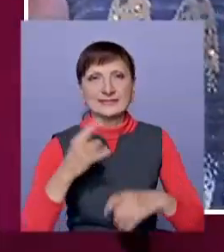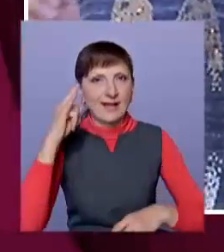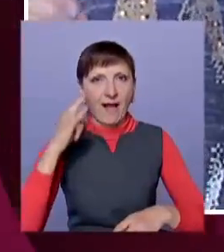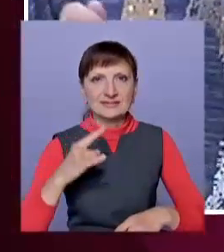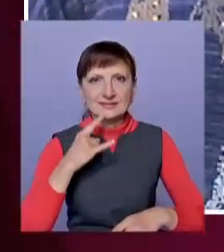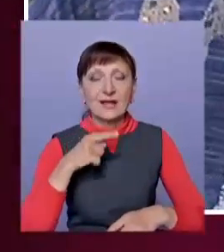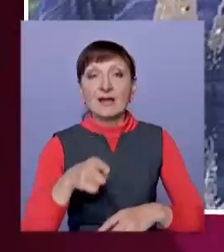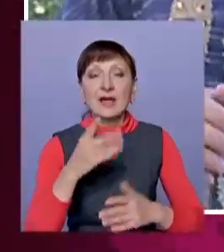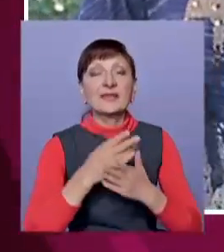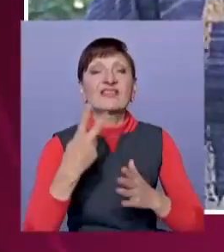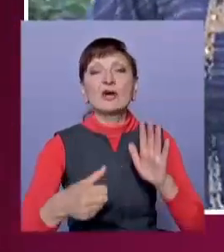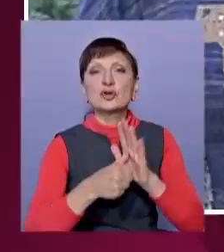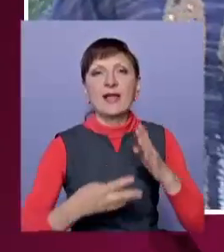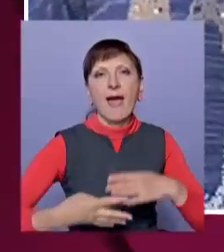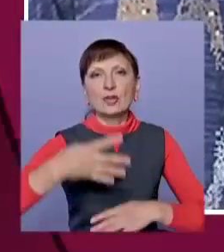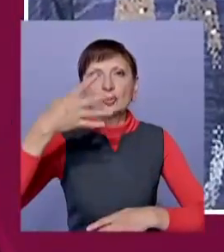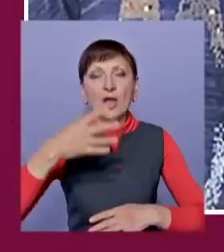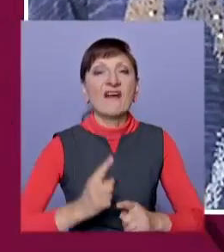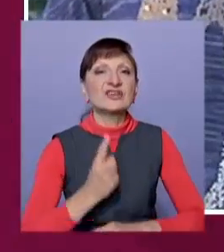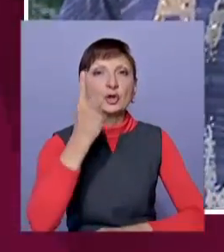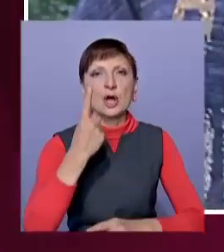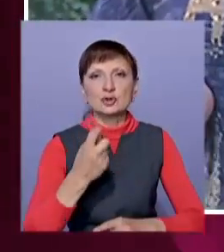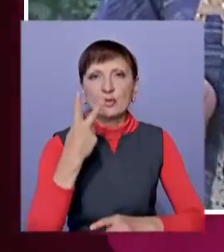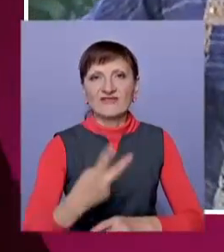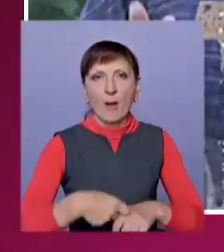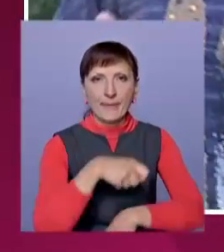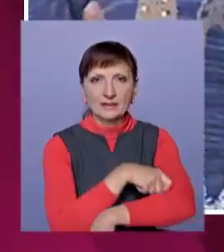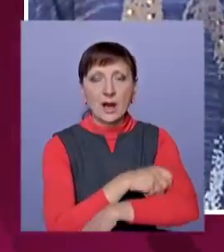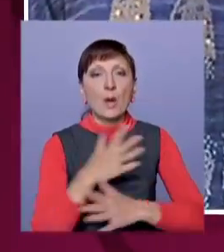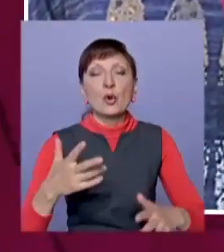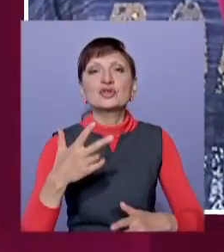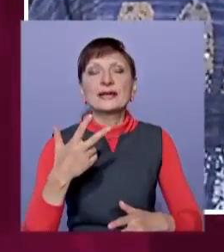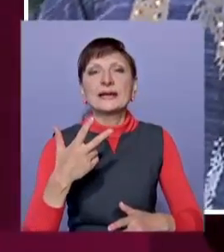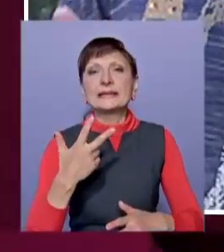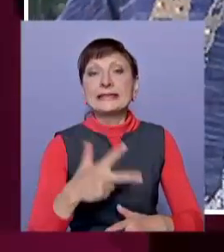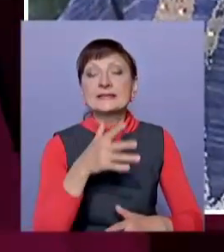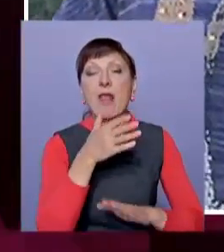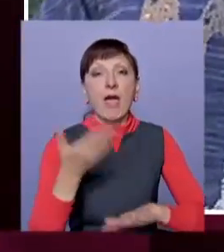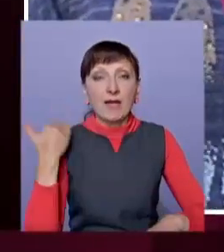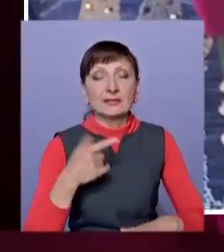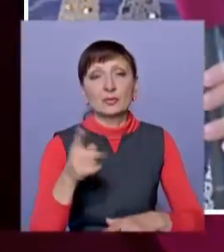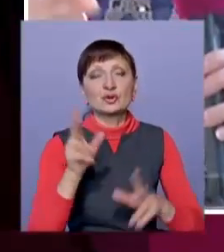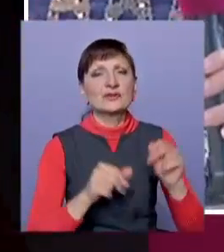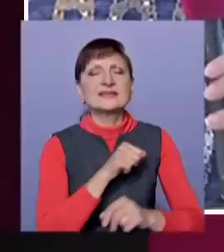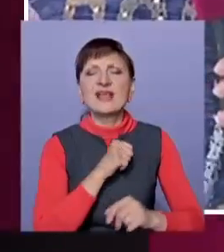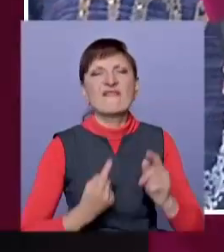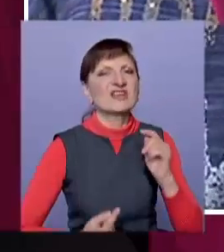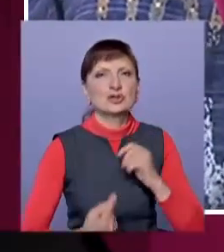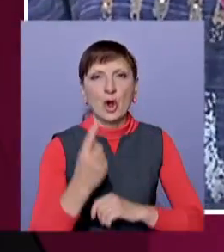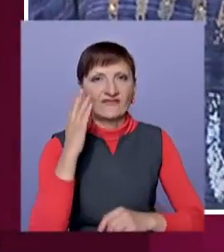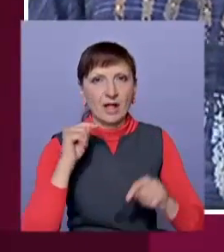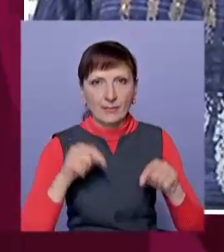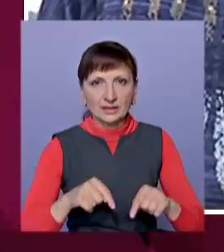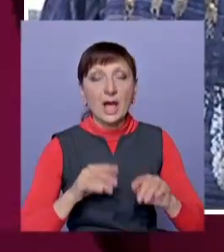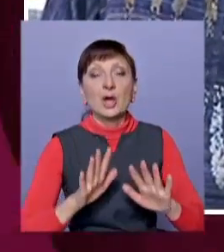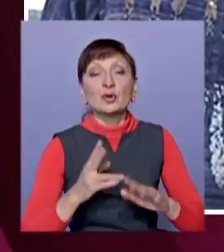ней 26 этажей, а высота здания составляет 102 метра. Больше трех десятков лет здание гостиницы считалось самым высоким в Алматы.